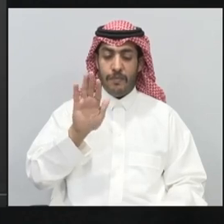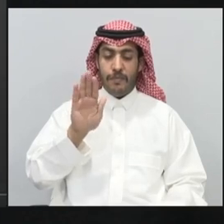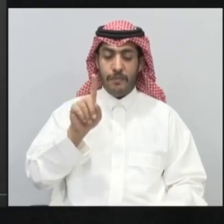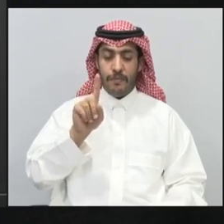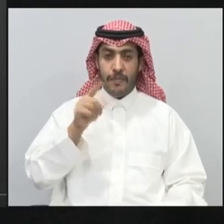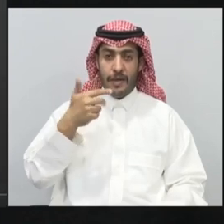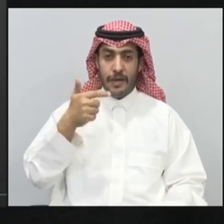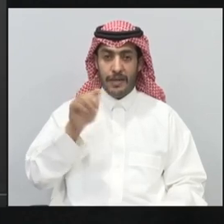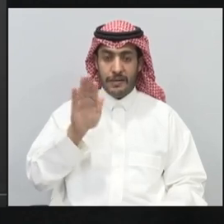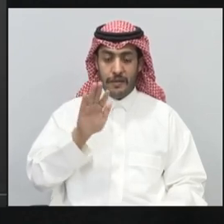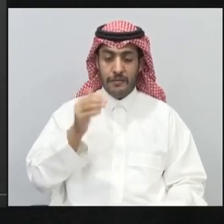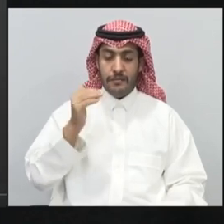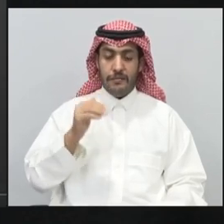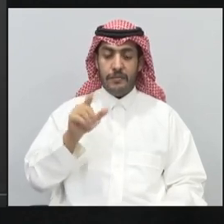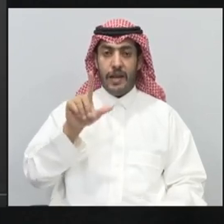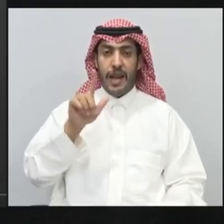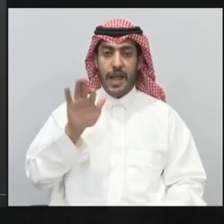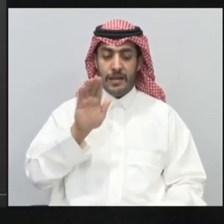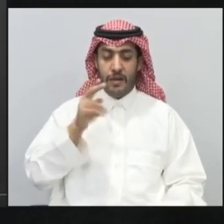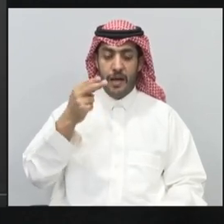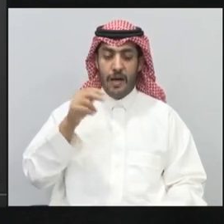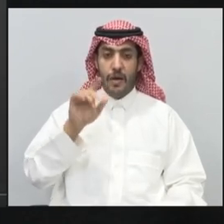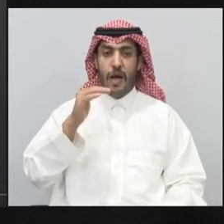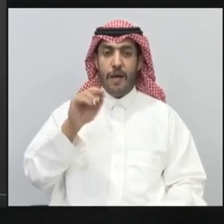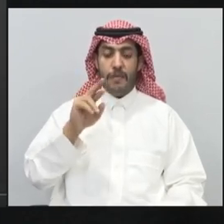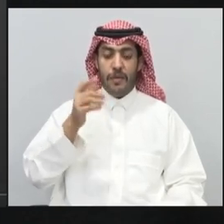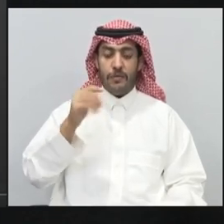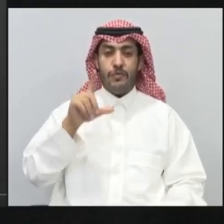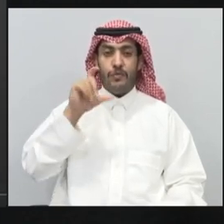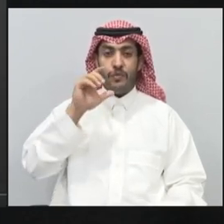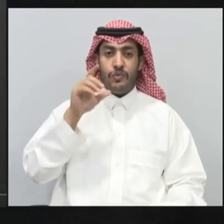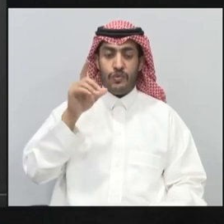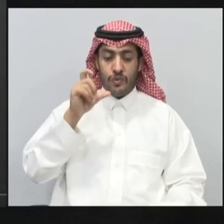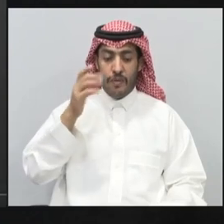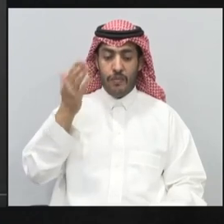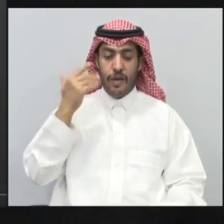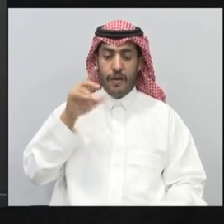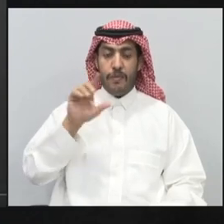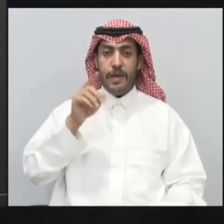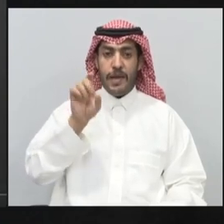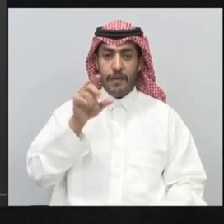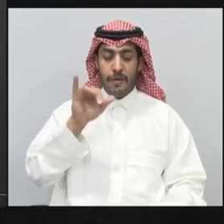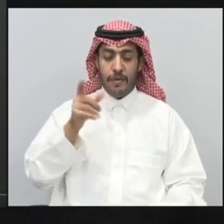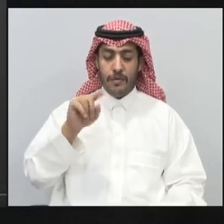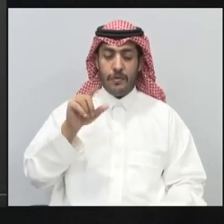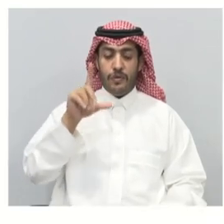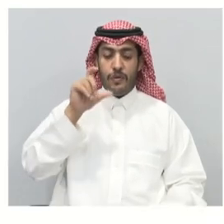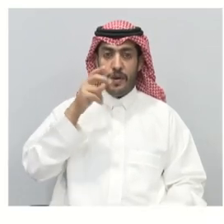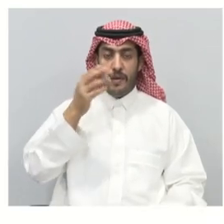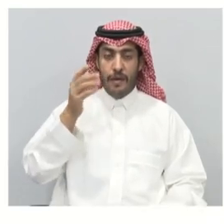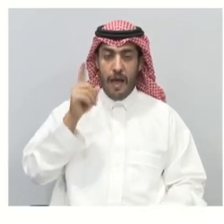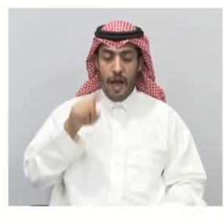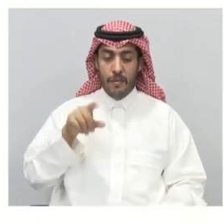وليس وعسى وحبذا كذلك وقد يلزم صوره المضارع مثل ينبغي وقد يلزم صوره الامر مثل هب وهو